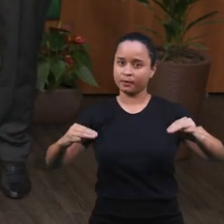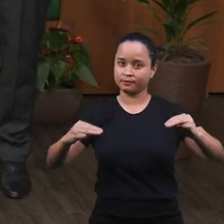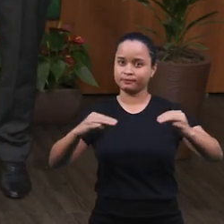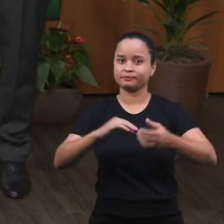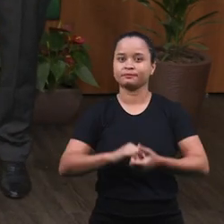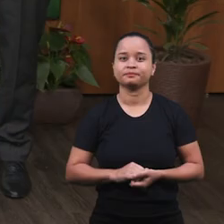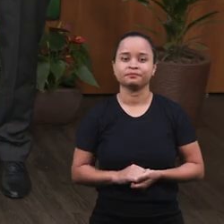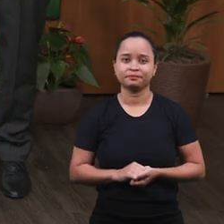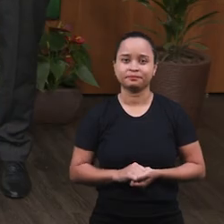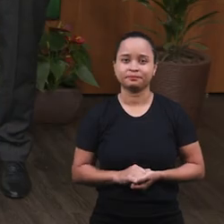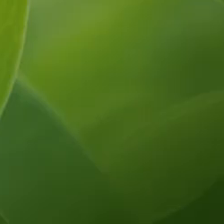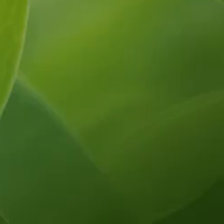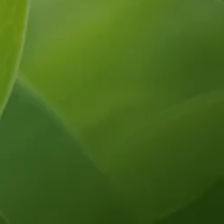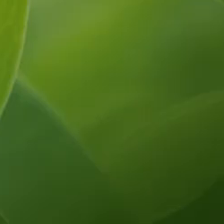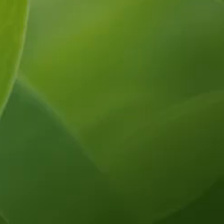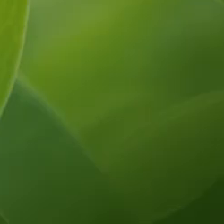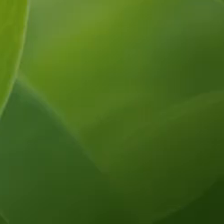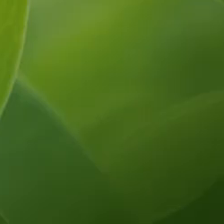de Manaïma.